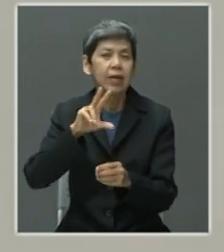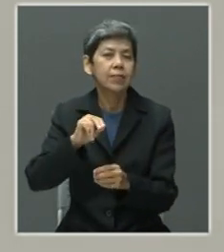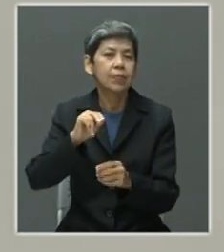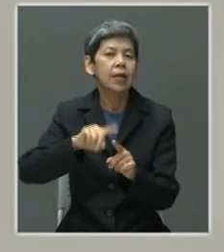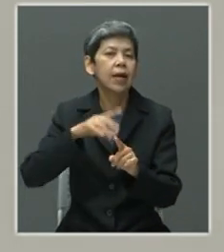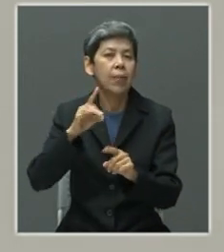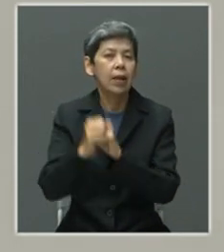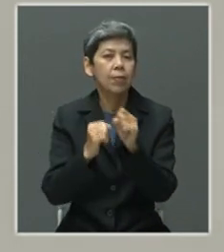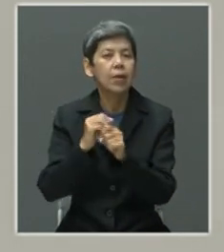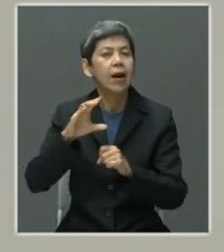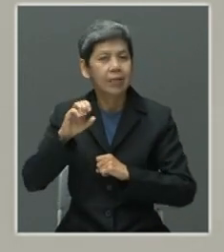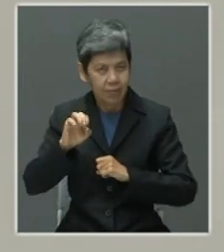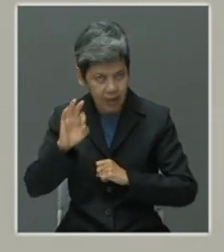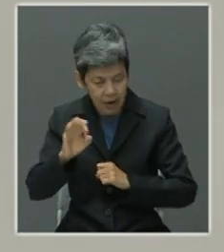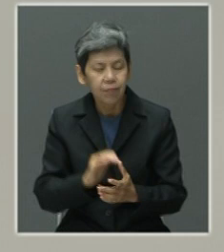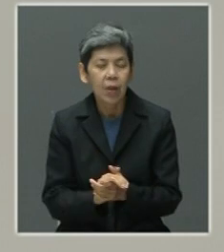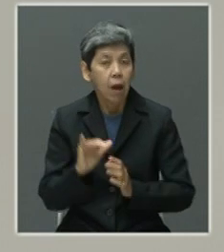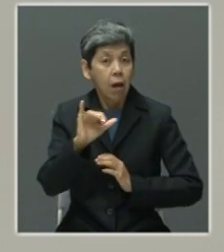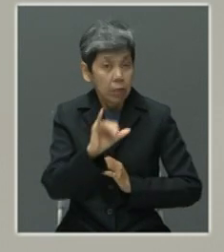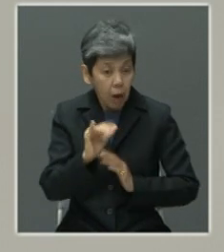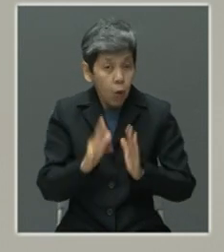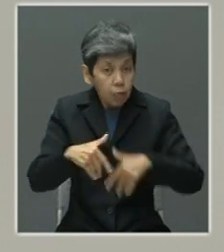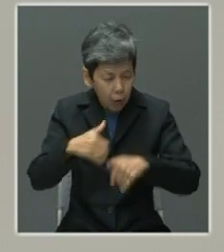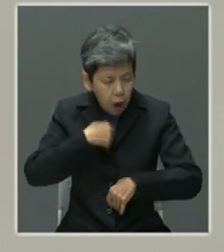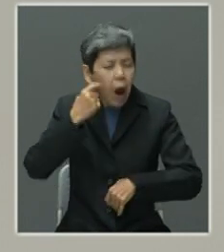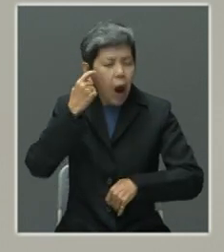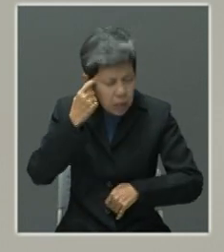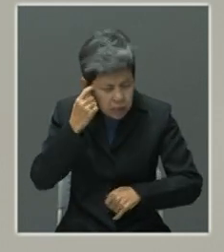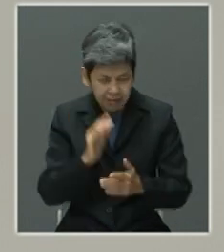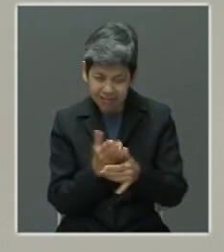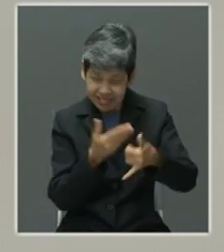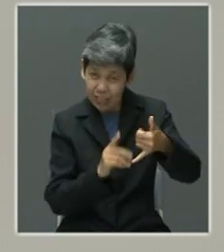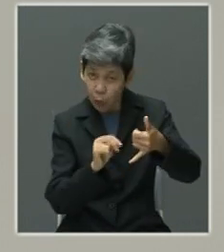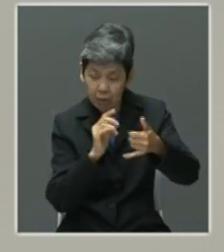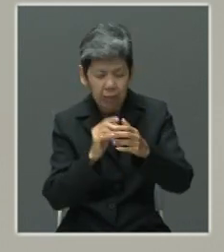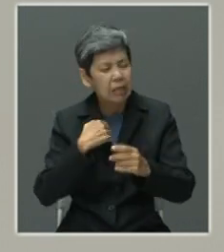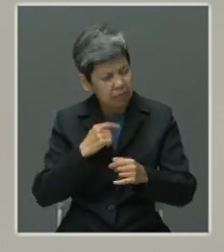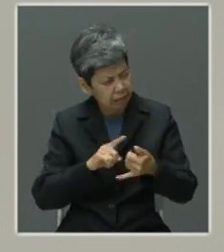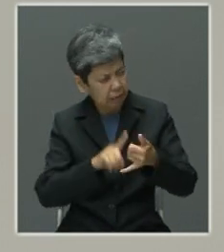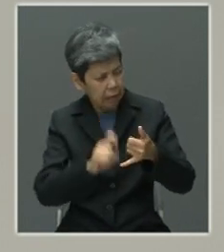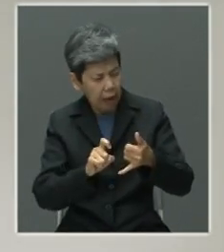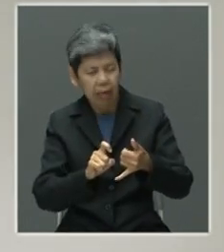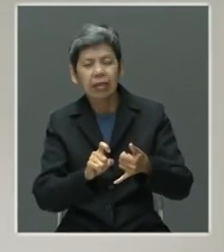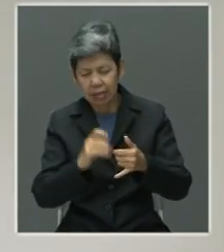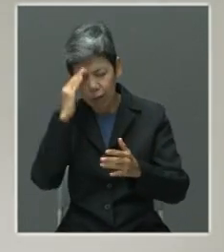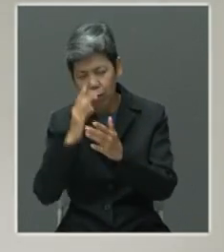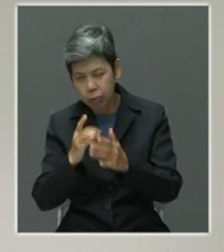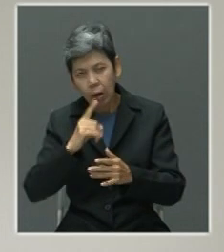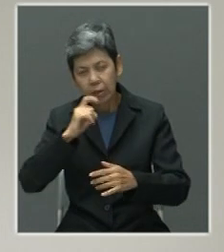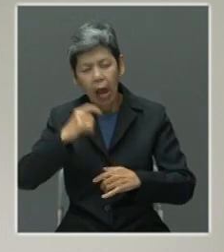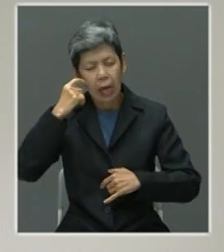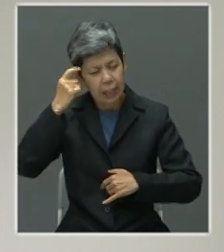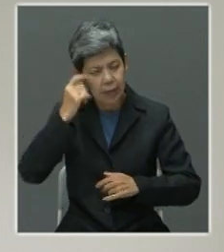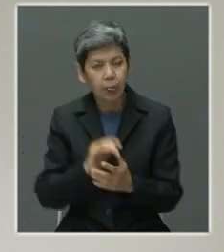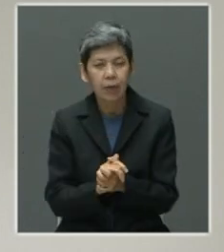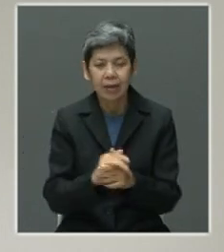สิงหาคมปี59แต่ญาติและก็บุคคลทั่วไปเนี่ยเชื่อว่านายธวัชชัยถูกฆ่าปิดปากโดยเจ้าหน้าที่ซึ่งเป็น